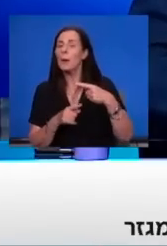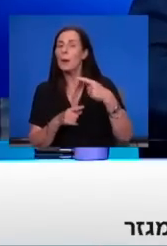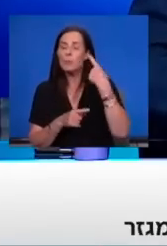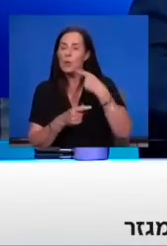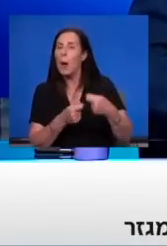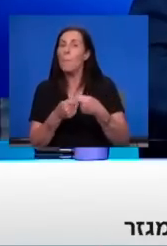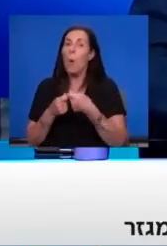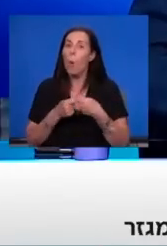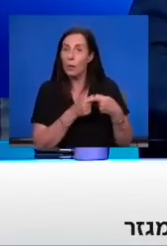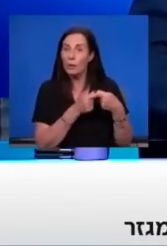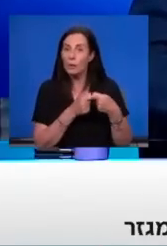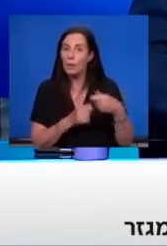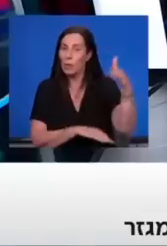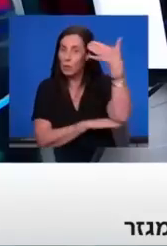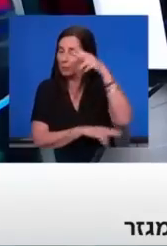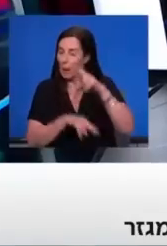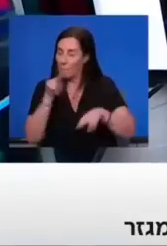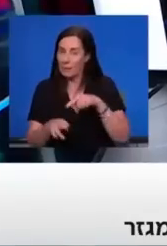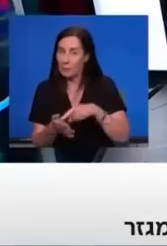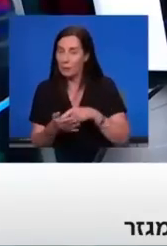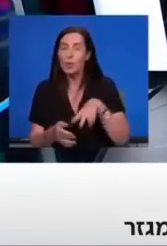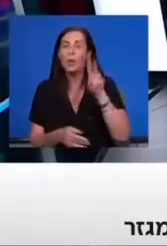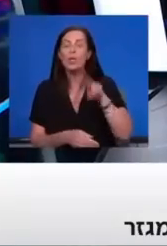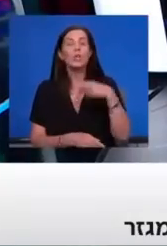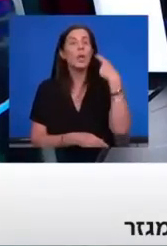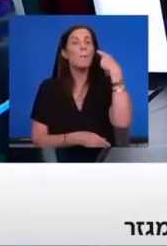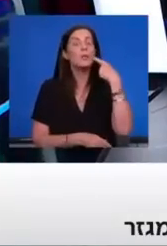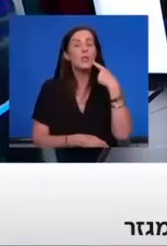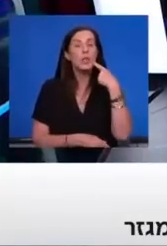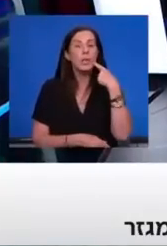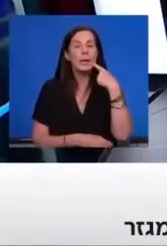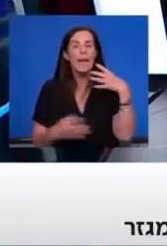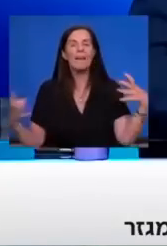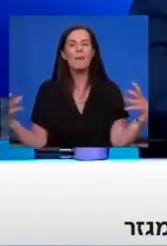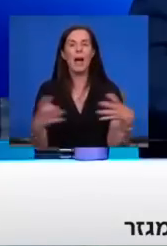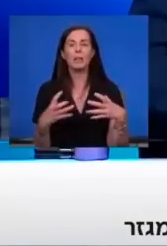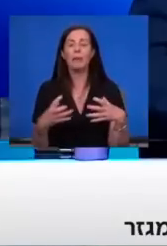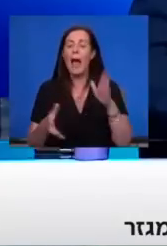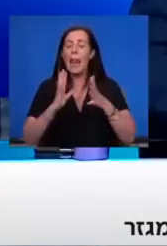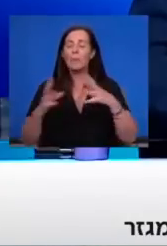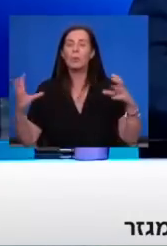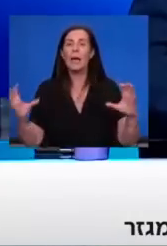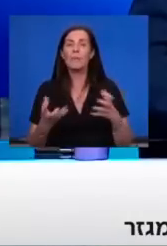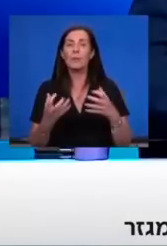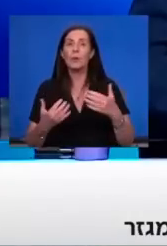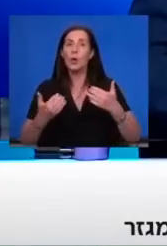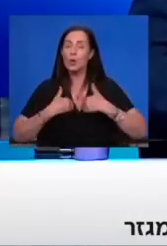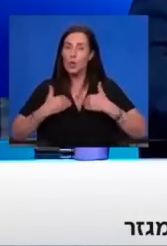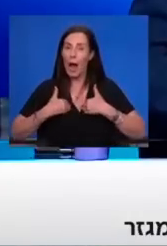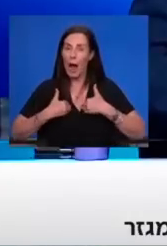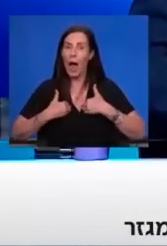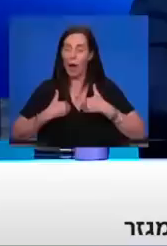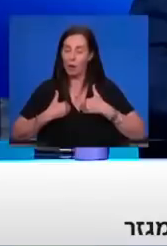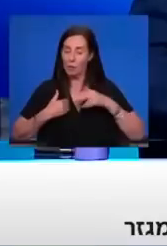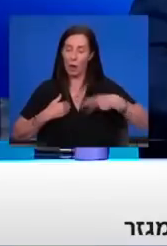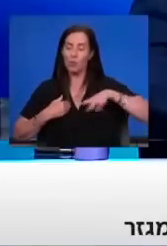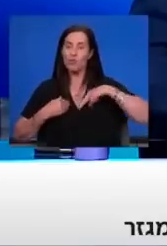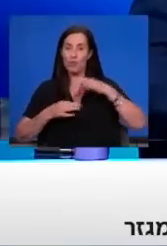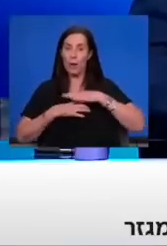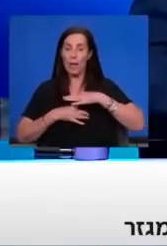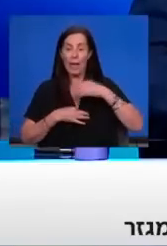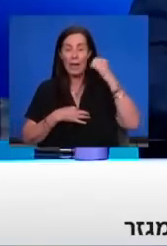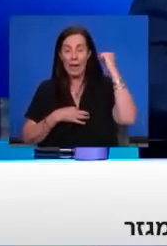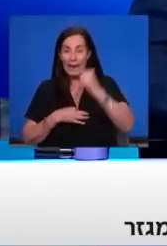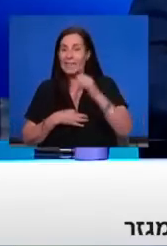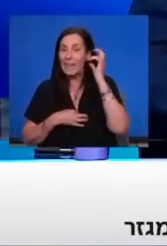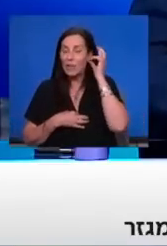מאורגנת שהמדינה מטפלת בה, ויש פשיעה חברתית, אלימות חברתית שאנחנו נושאים באחריות. רצח נשים